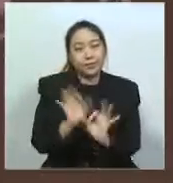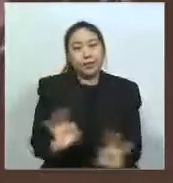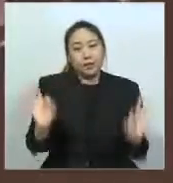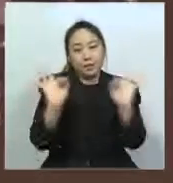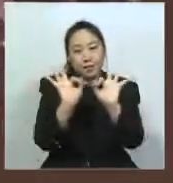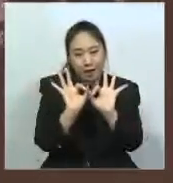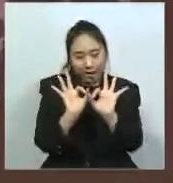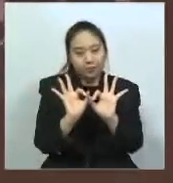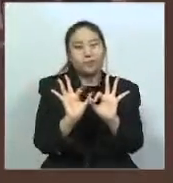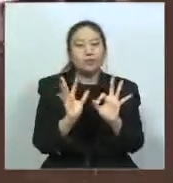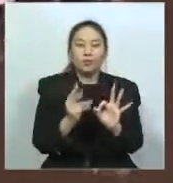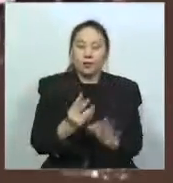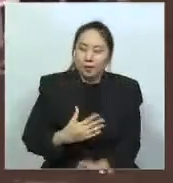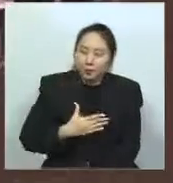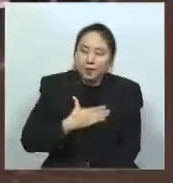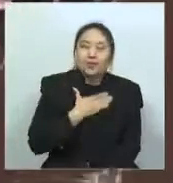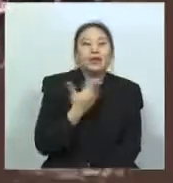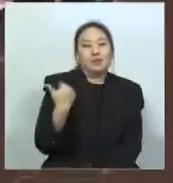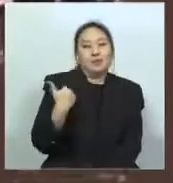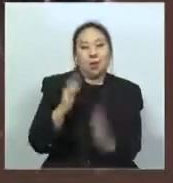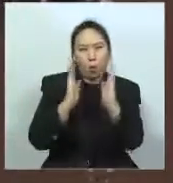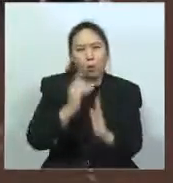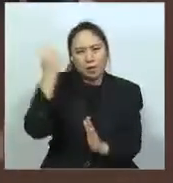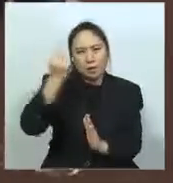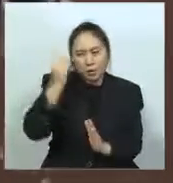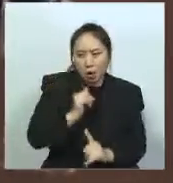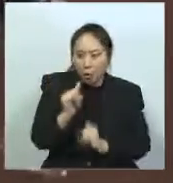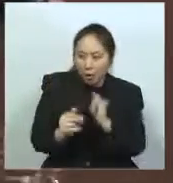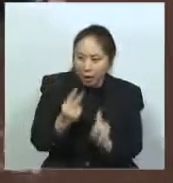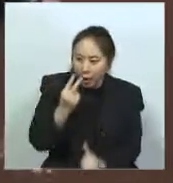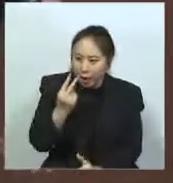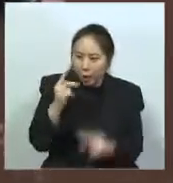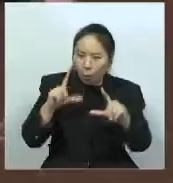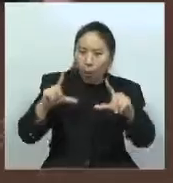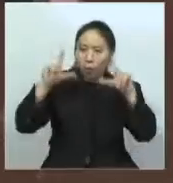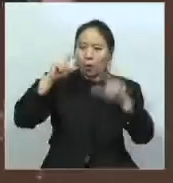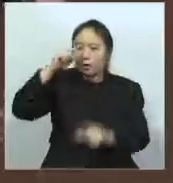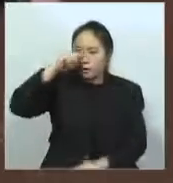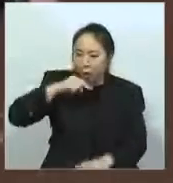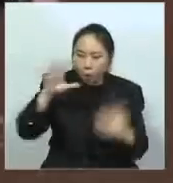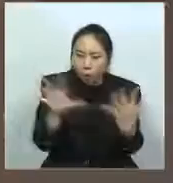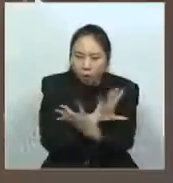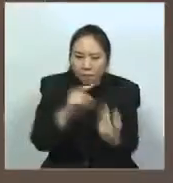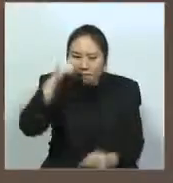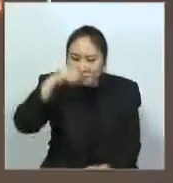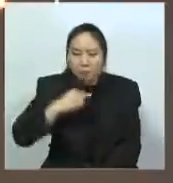ที่สำคัญก็สร้างความประทับใจนักท่องเที่ยวมาเห็นแบบนี้เห็นความเป็นไทยที่แท้จริงและยิ่งประทับใจเข้าไปใหญ่เลย